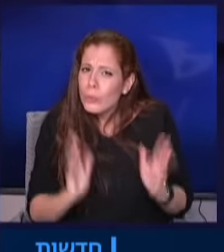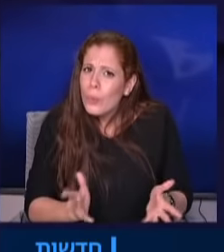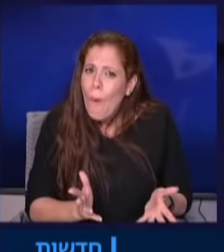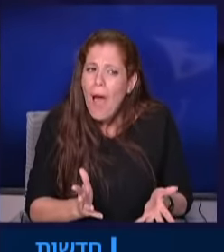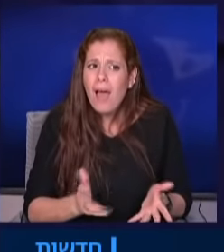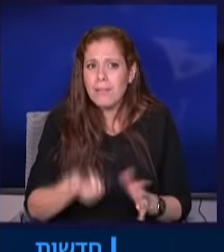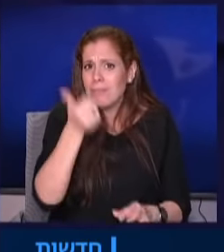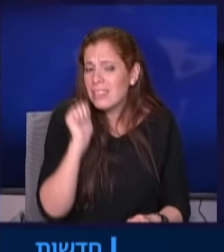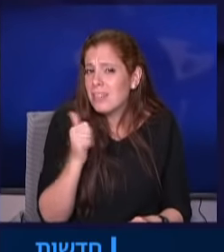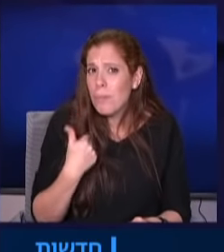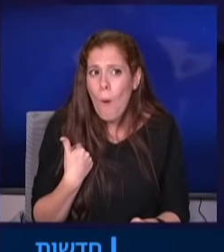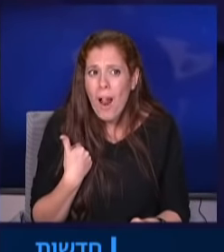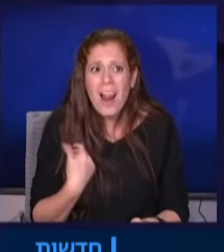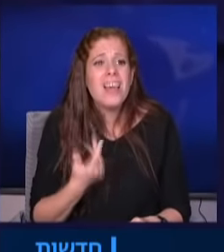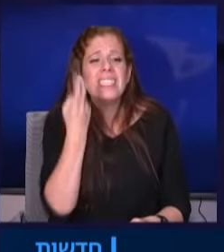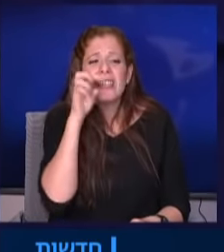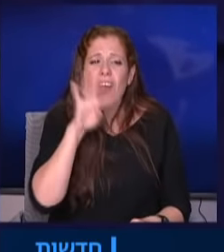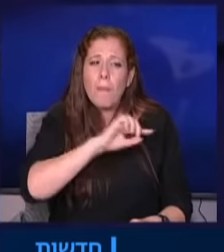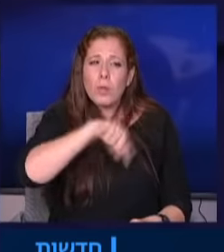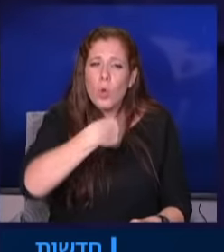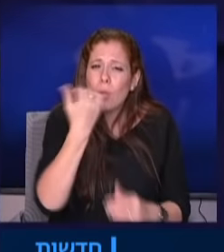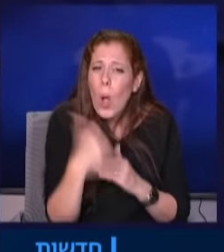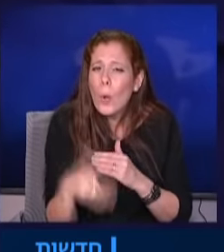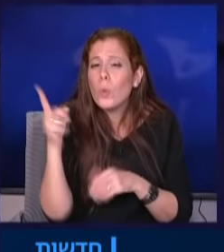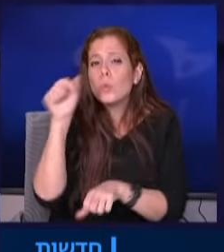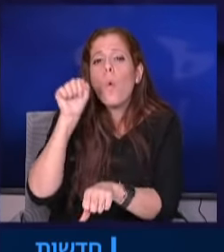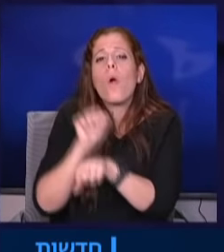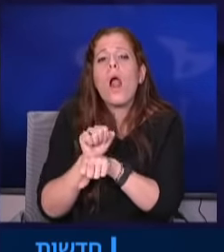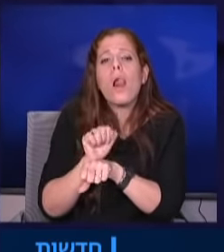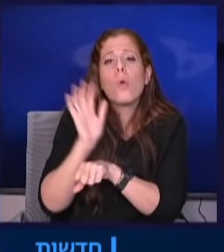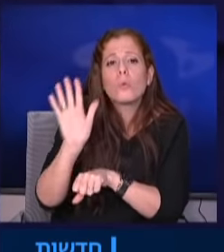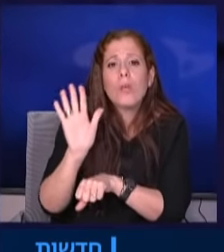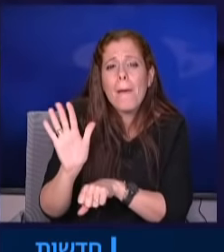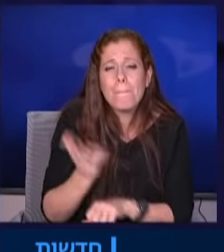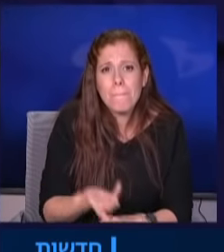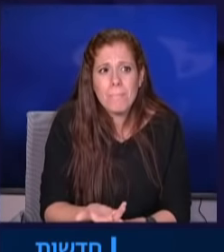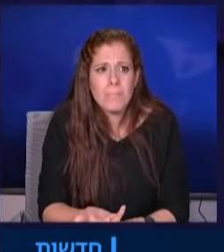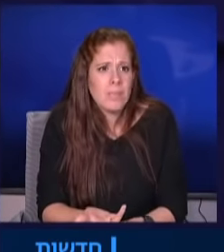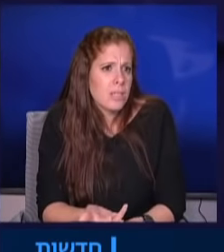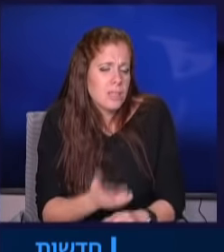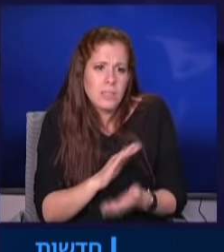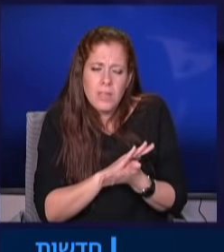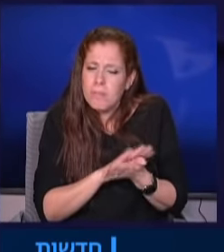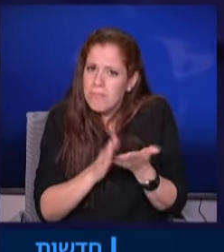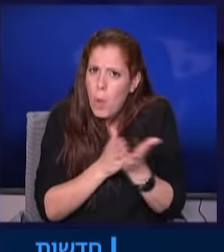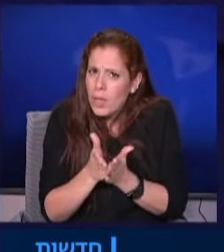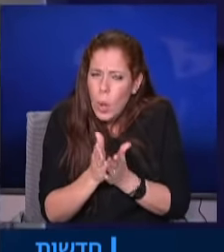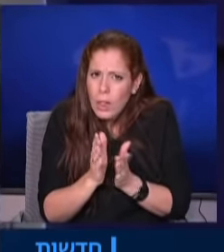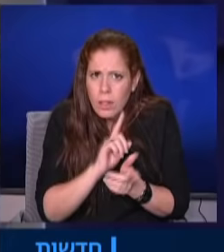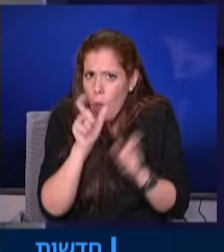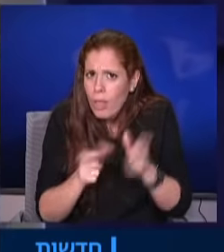since yesterday, last 24 hours, that they are keeping him as a prisoner. It's just not fair. It's not